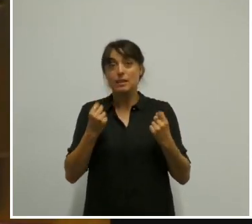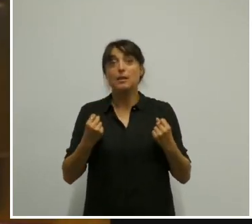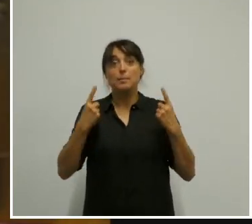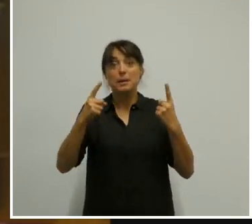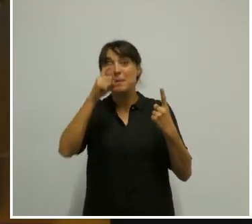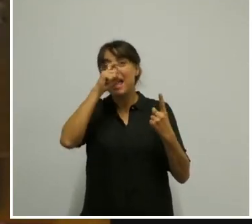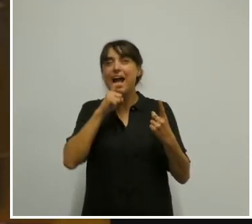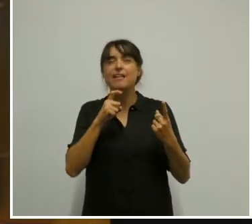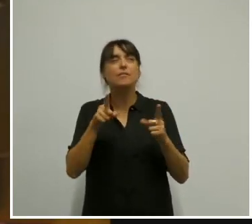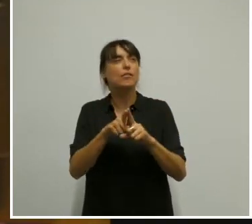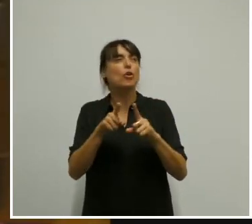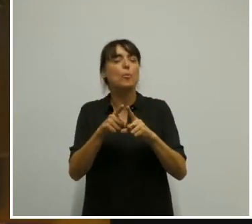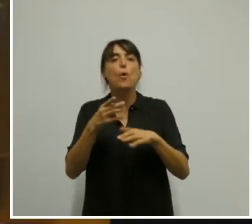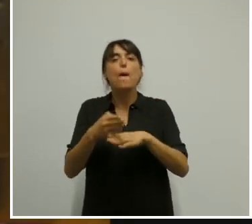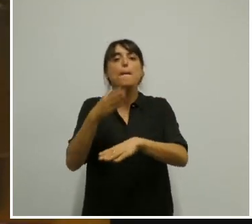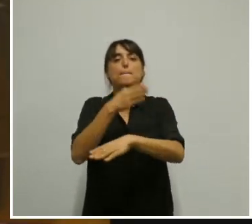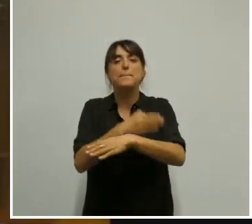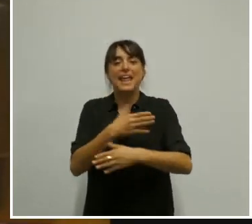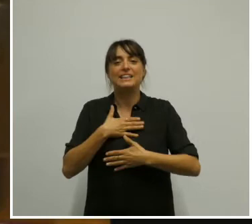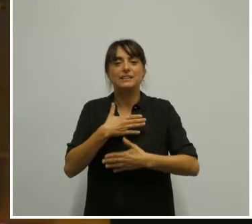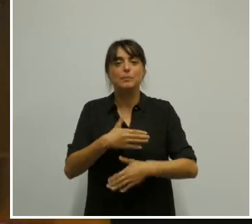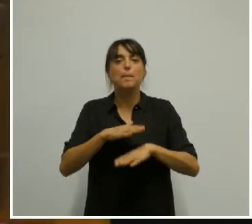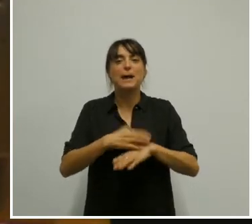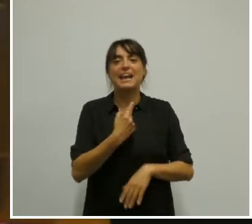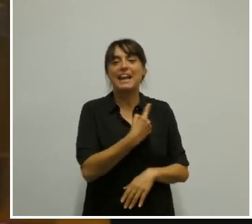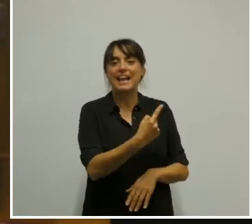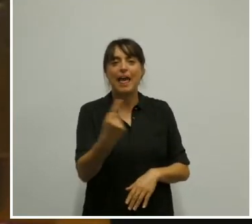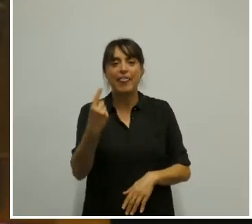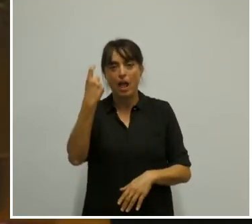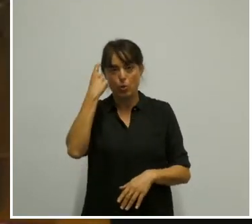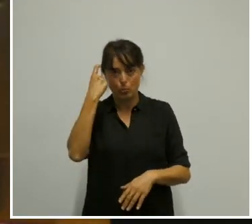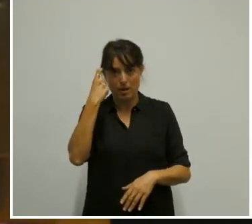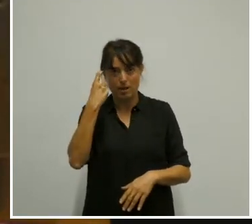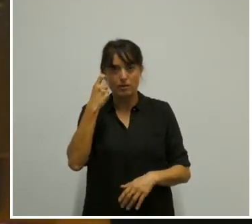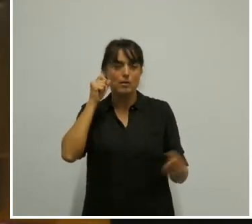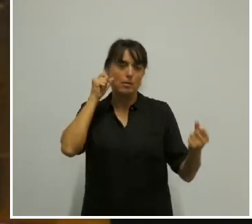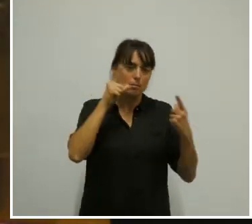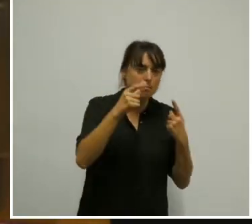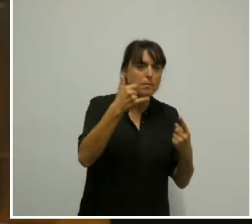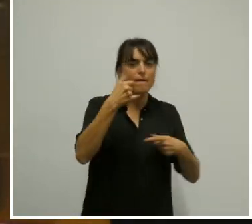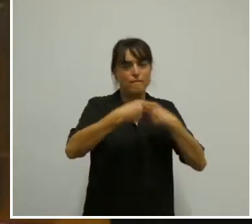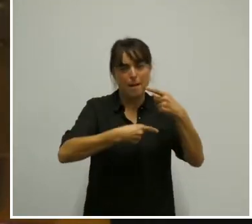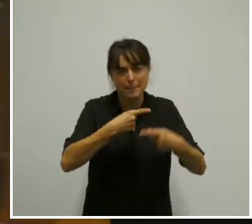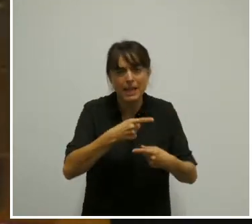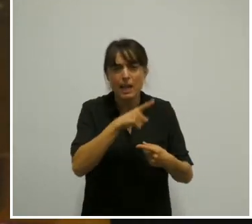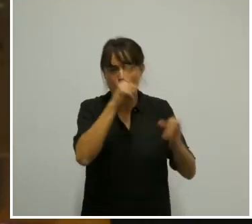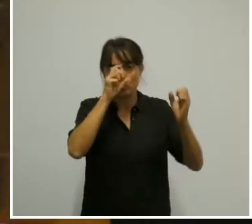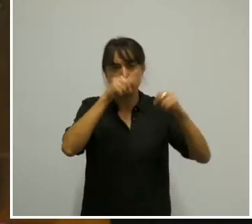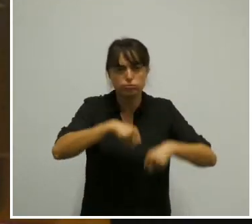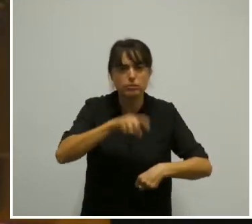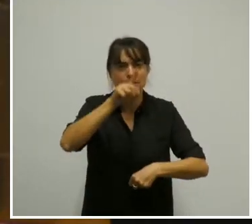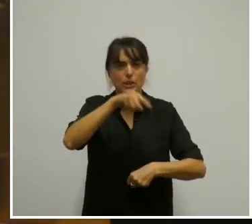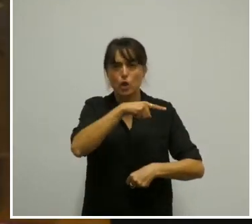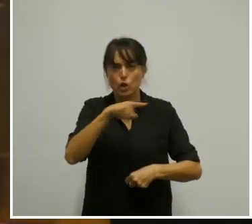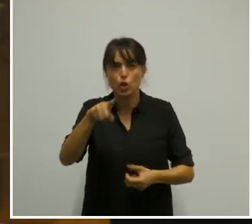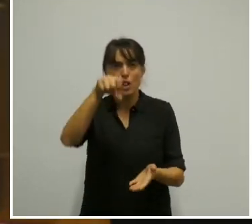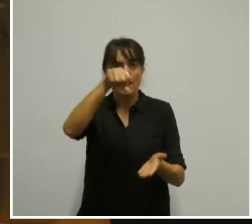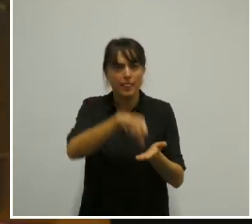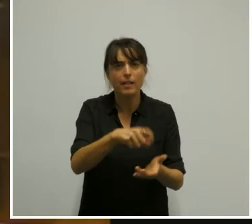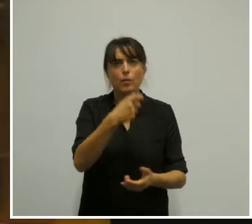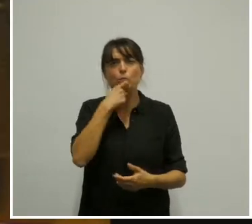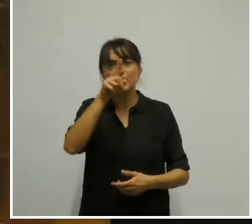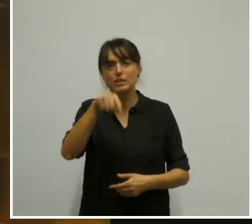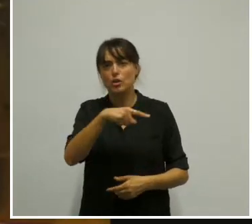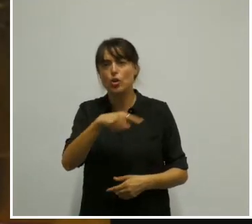com una preinscripció per cada alumne, que es parlava abans amb la família, a veure si estaven d'acord i tal. Però sí que es feia com molt a